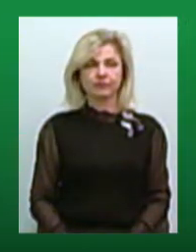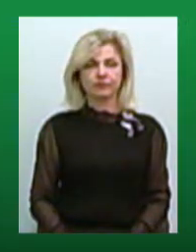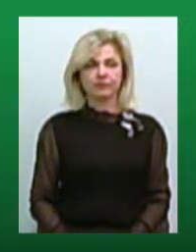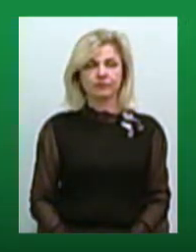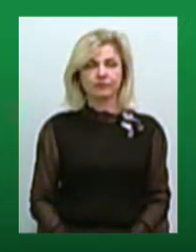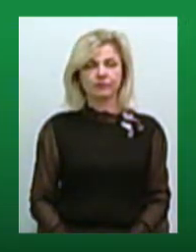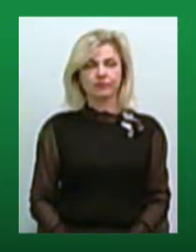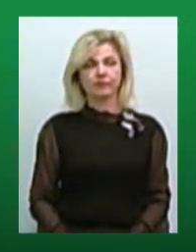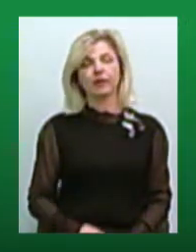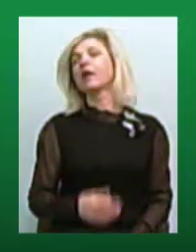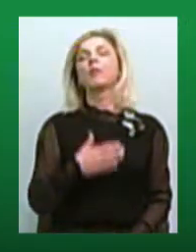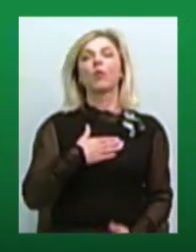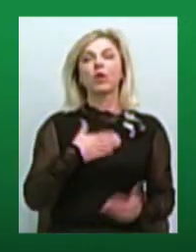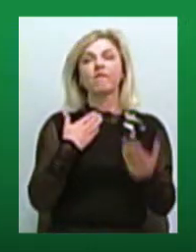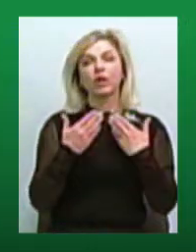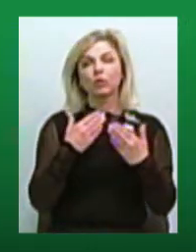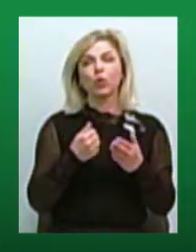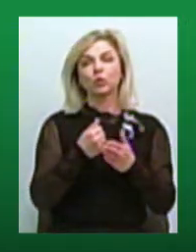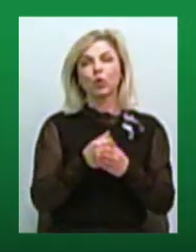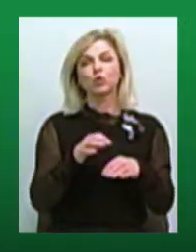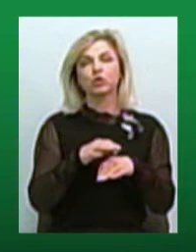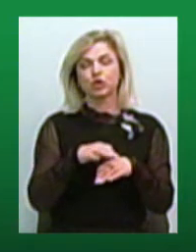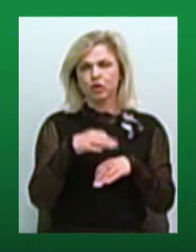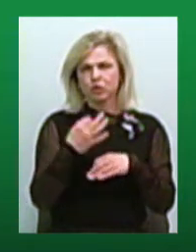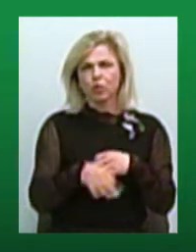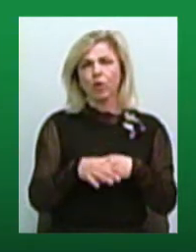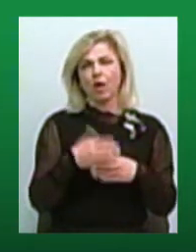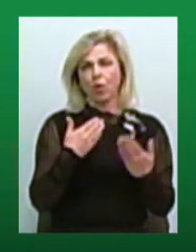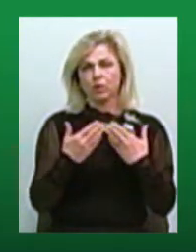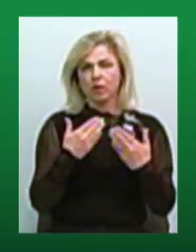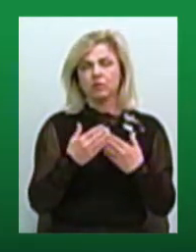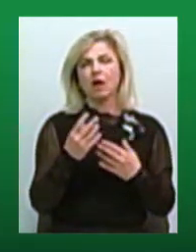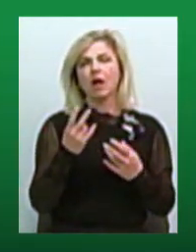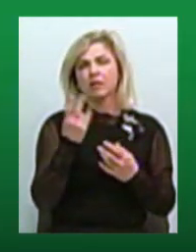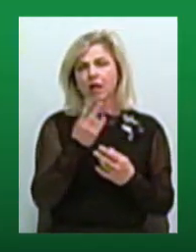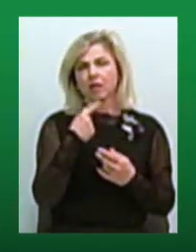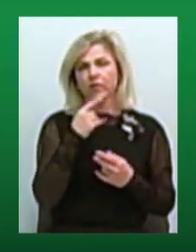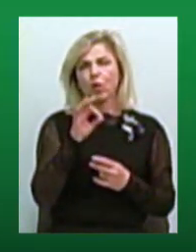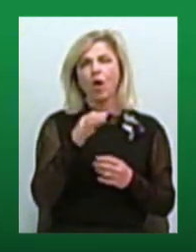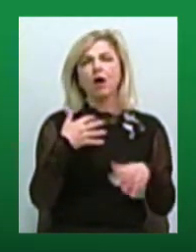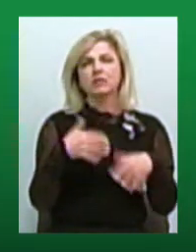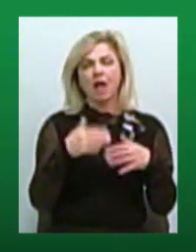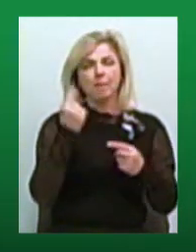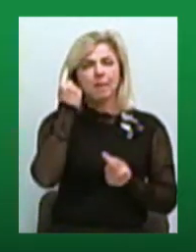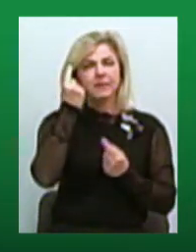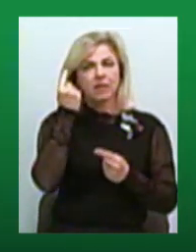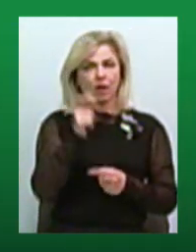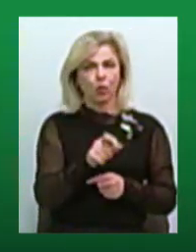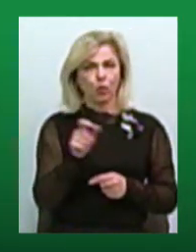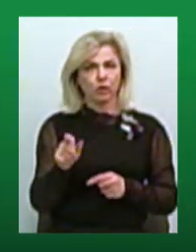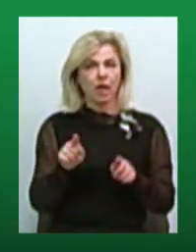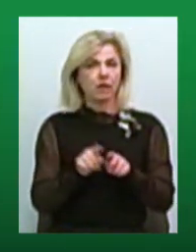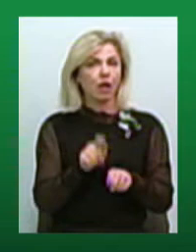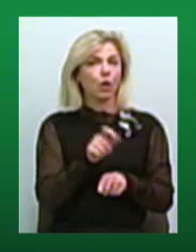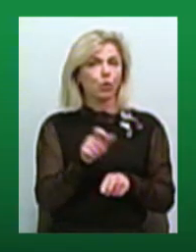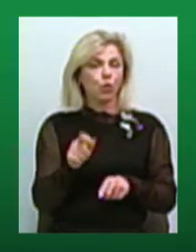По відношенню до жорстокого поводження з тваринами варто говорити про слабку психіку людей, яка так чинить. Тобто такі люди